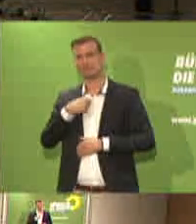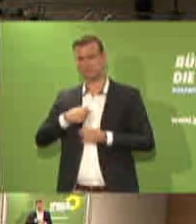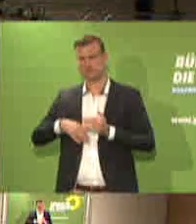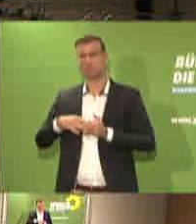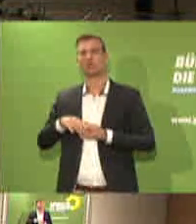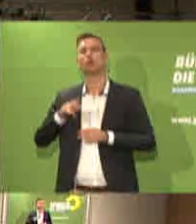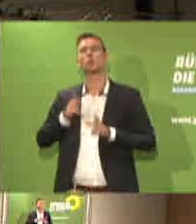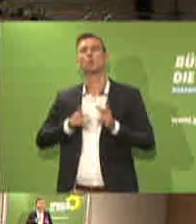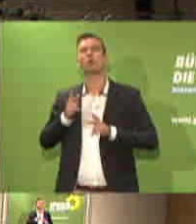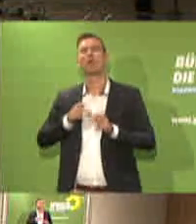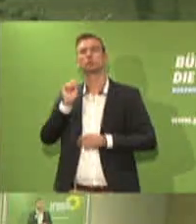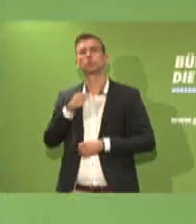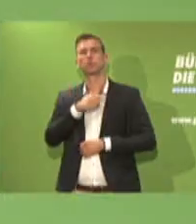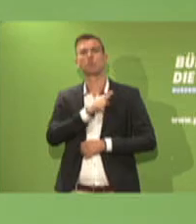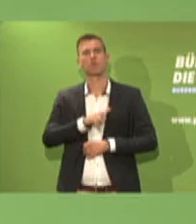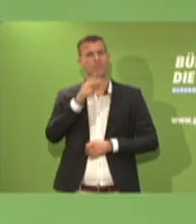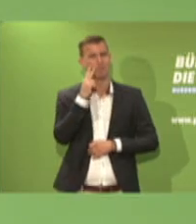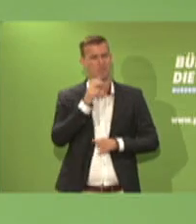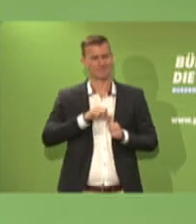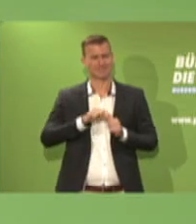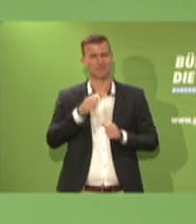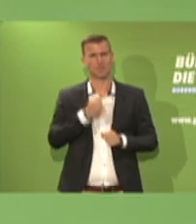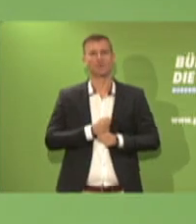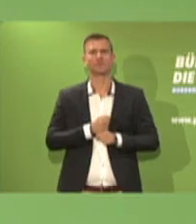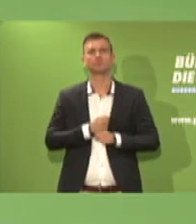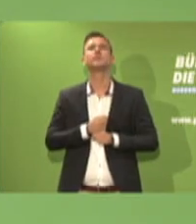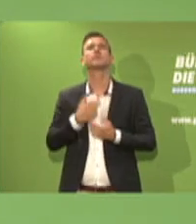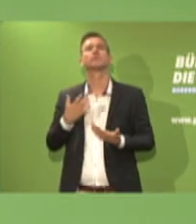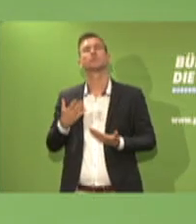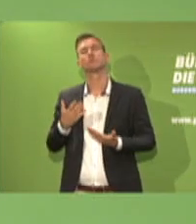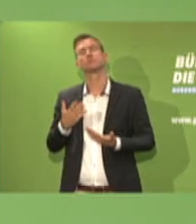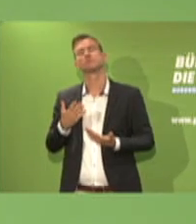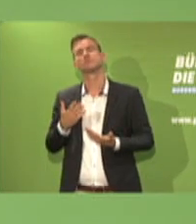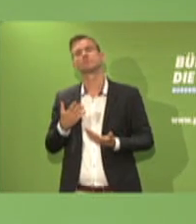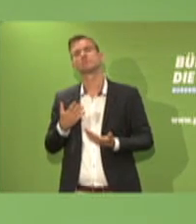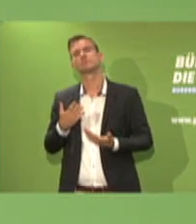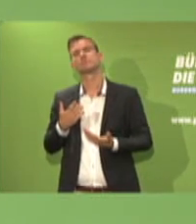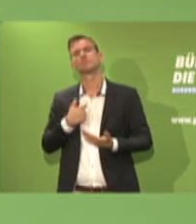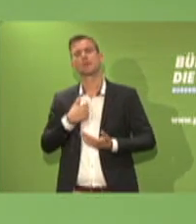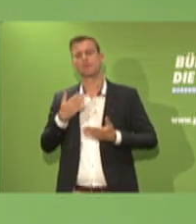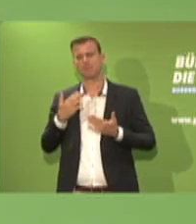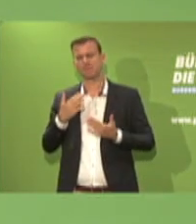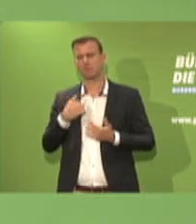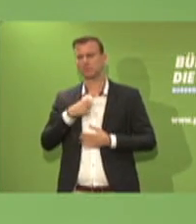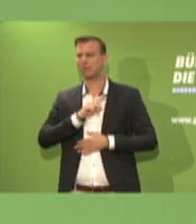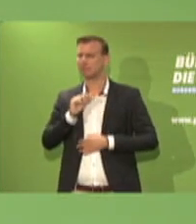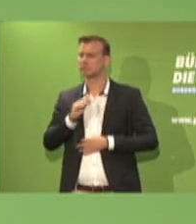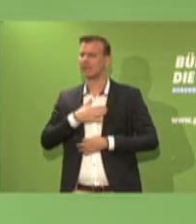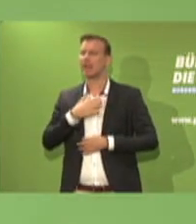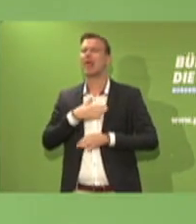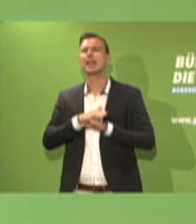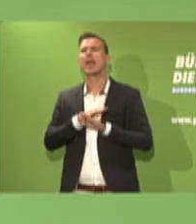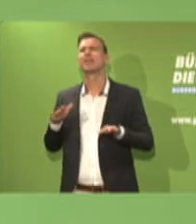meines Jurastudiums an der Uni Bonn. Die Bewerbung letztlich kam jetzt auch für mich ein bisschen überraschend für das